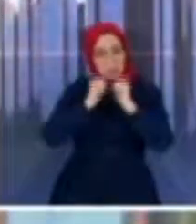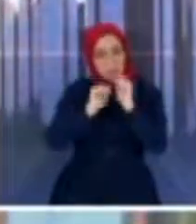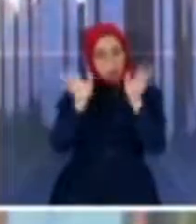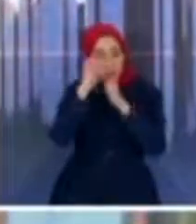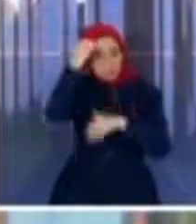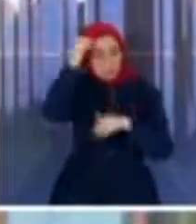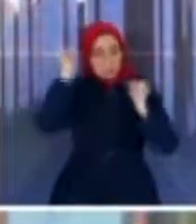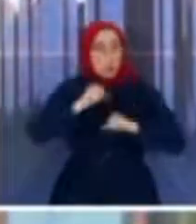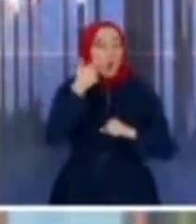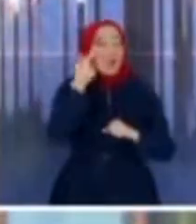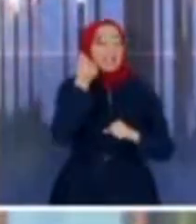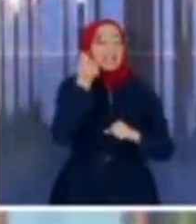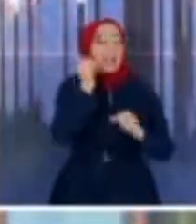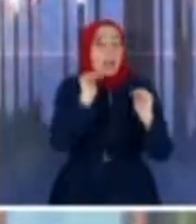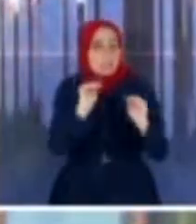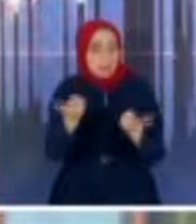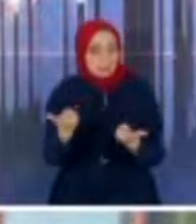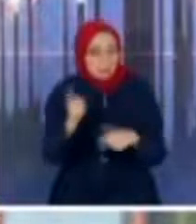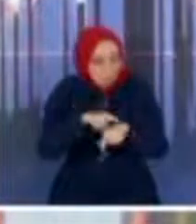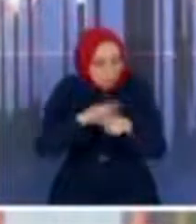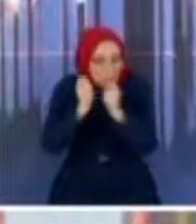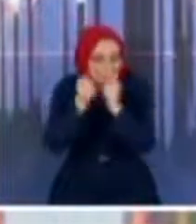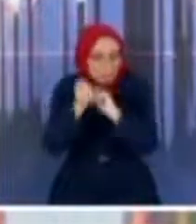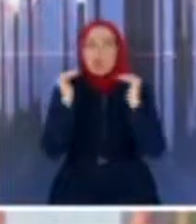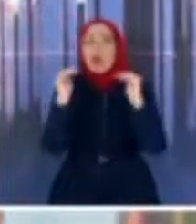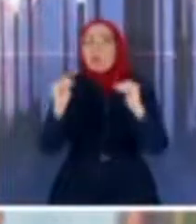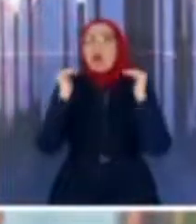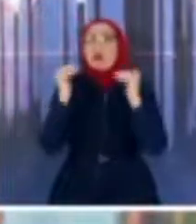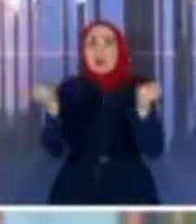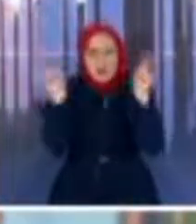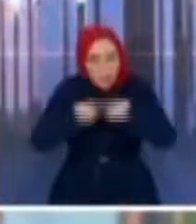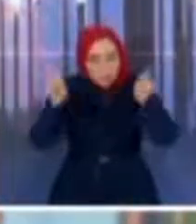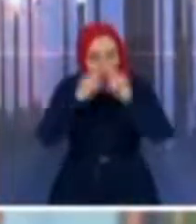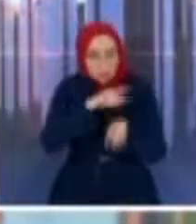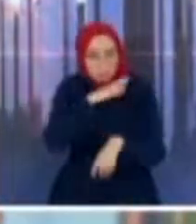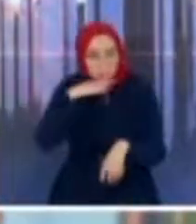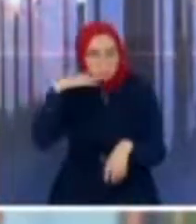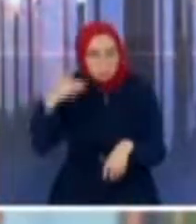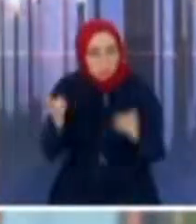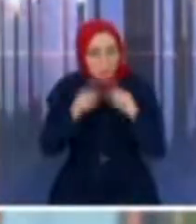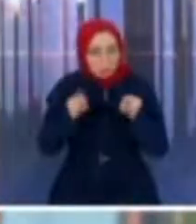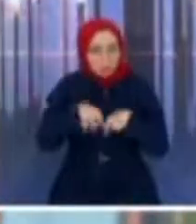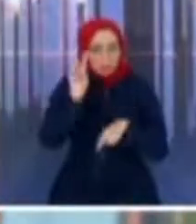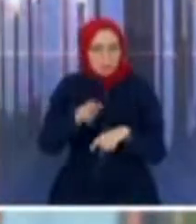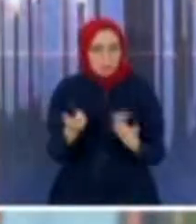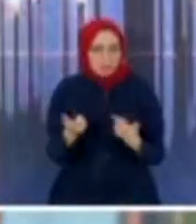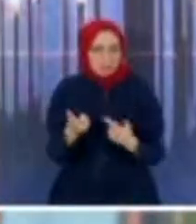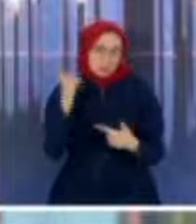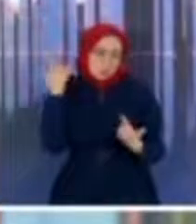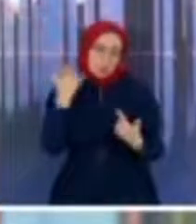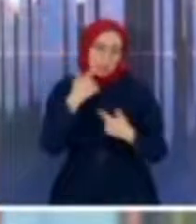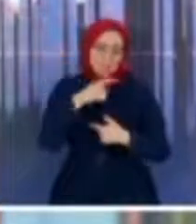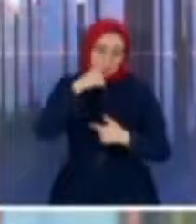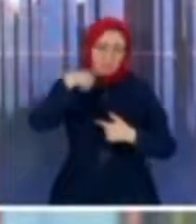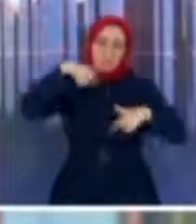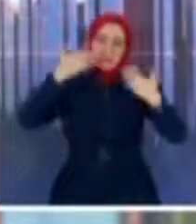دونك بالحق لقيت فما حتى نوع مساج بين ظفرين، نوع من الإهانة أنه نقعد اليوم فقط بلاد